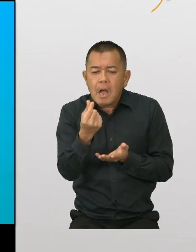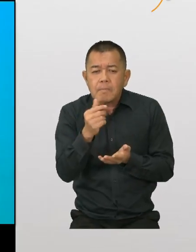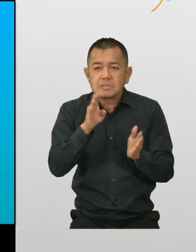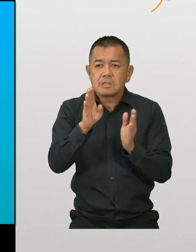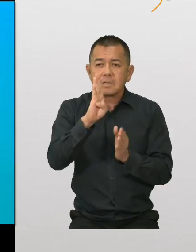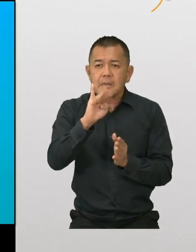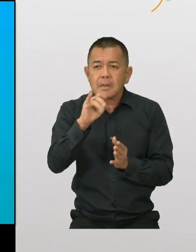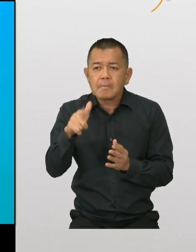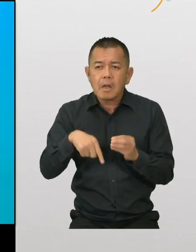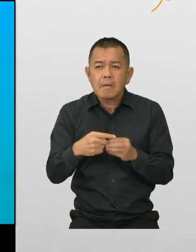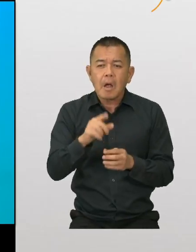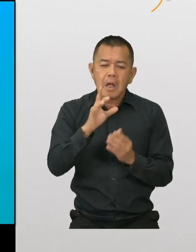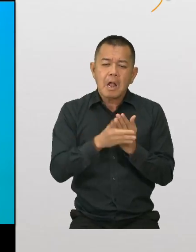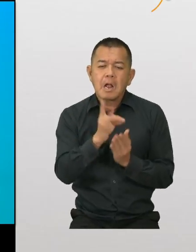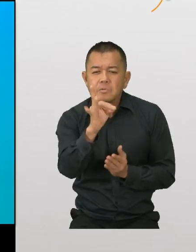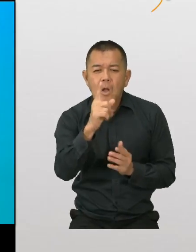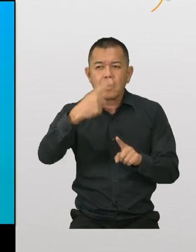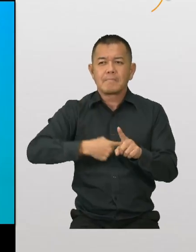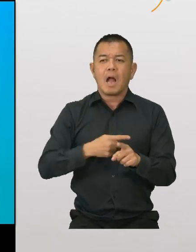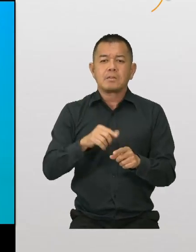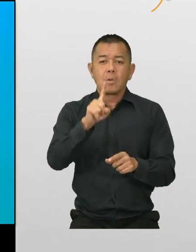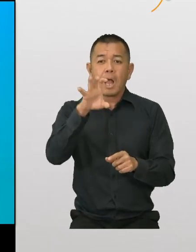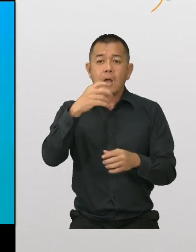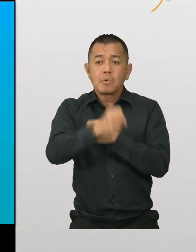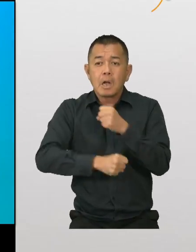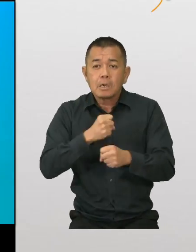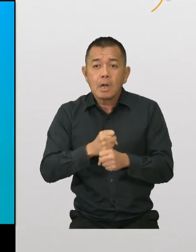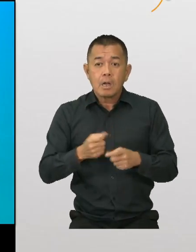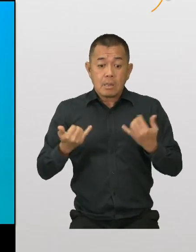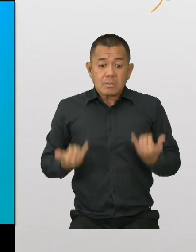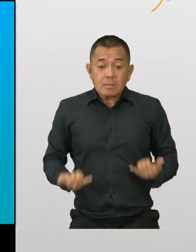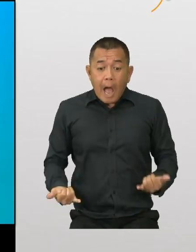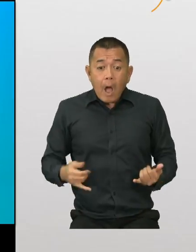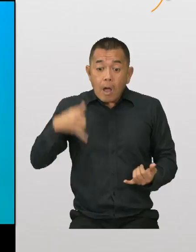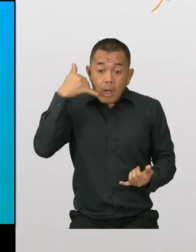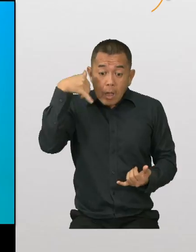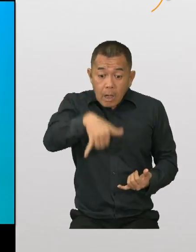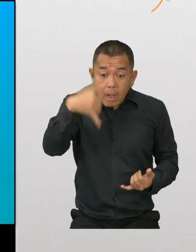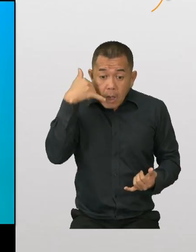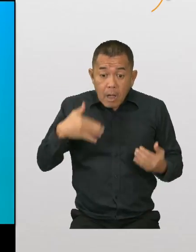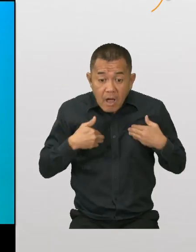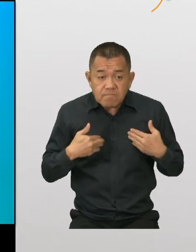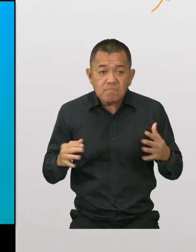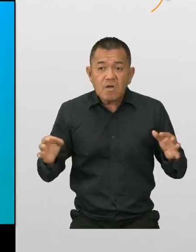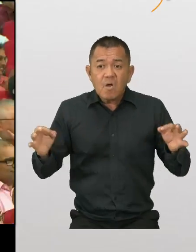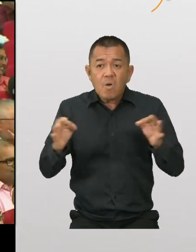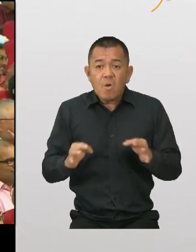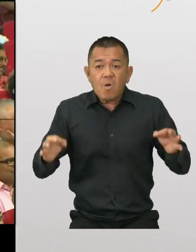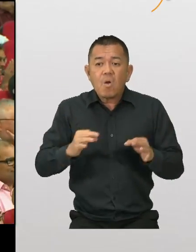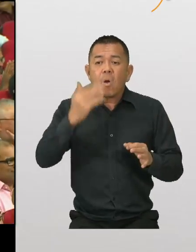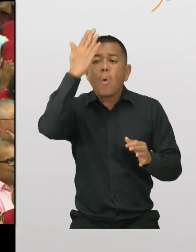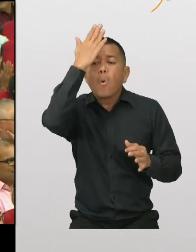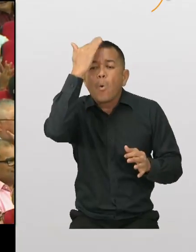most 装 households 固 no 件 longer 电话 have landlines. 因为几乎每个家 That 庭 is 成员 because almost all 老老 family 少少 members, young and old, grandparents,